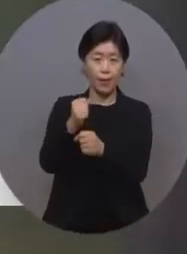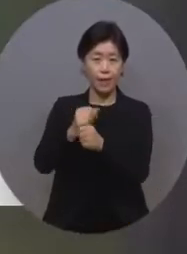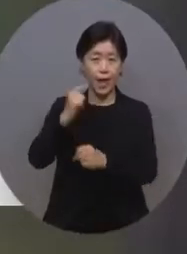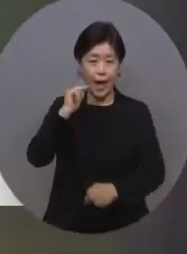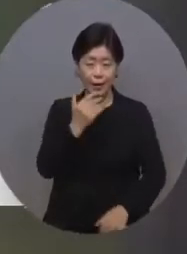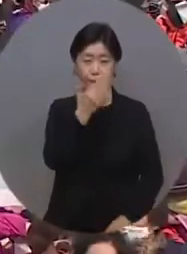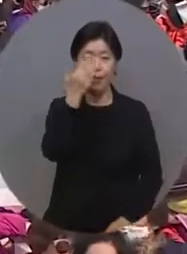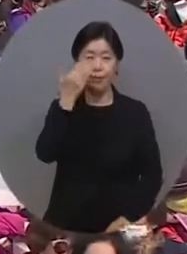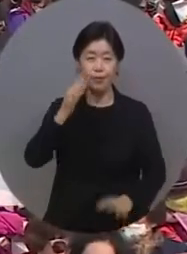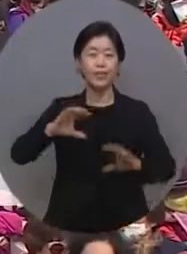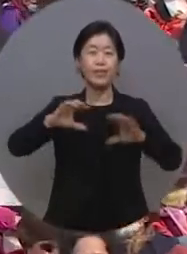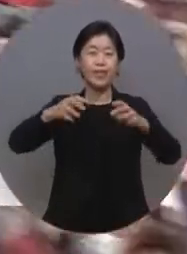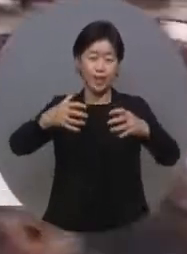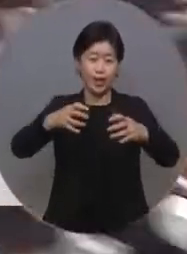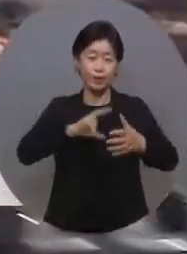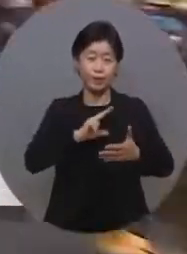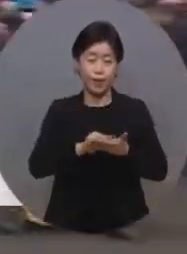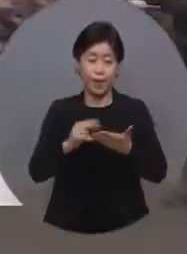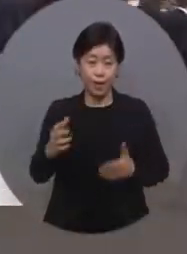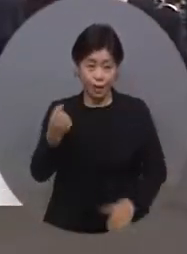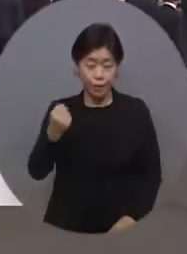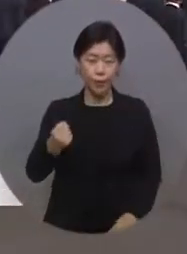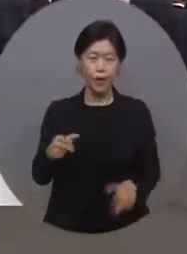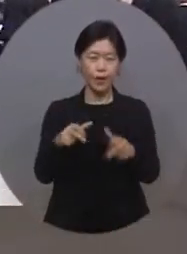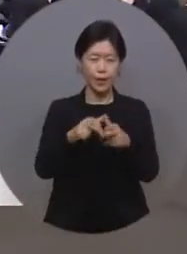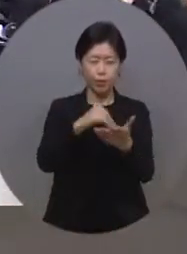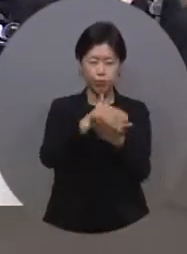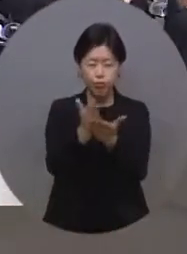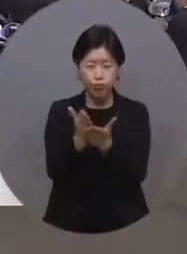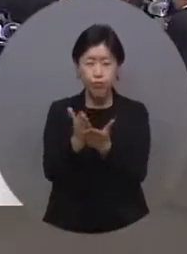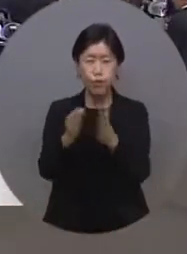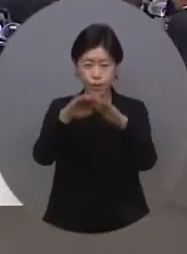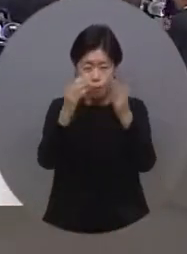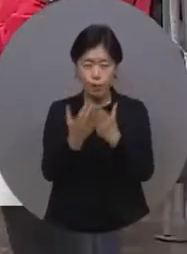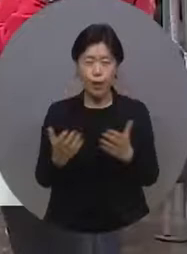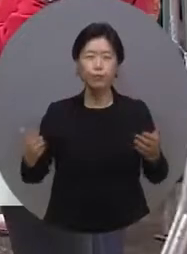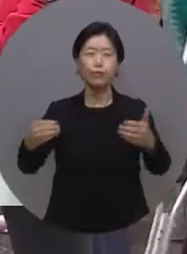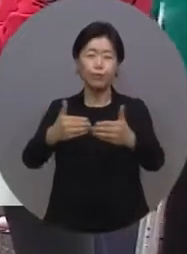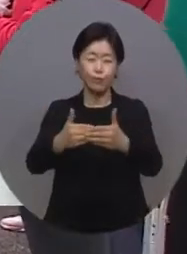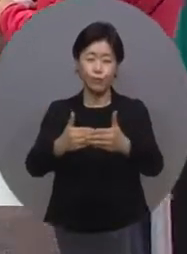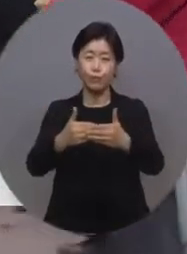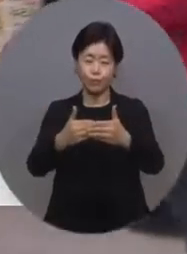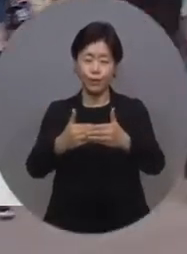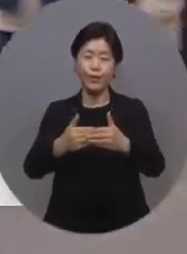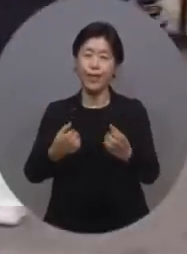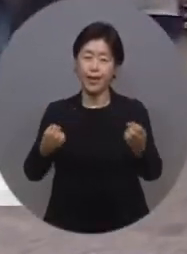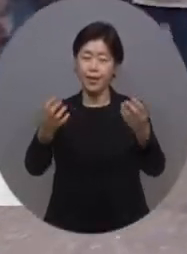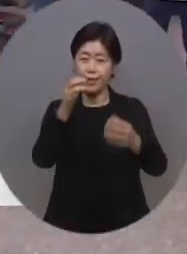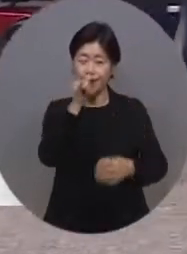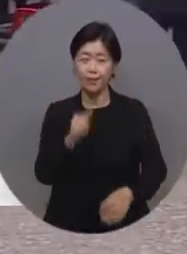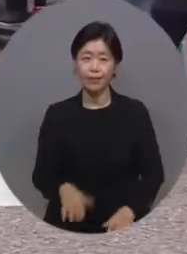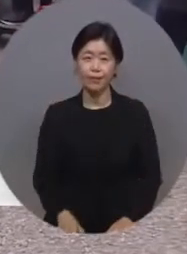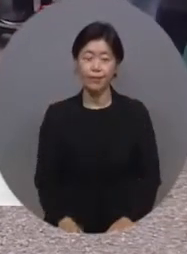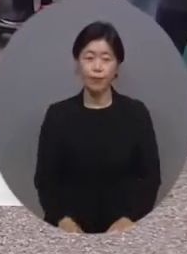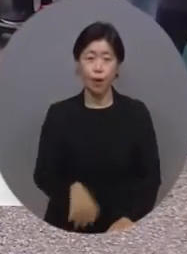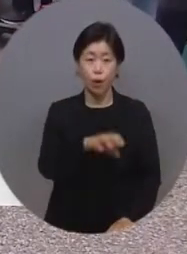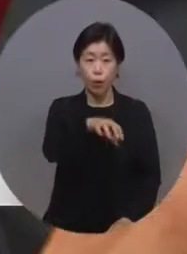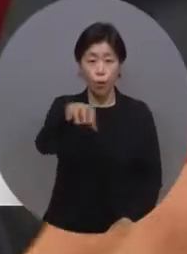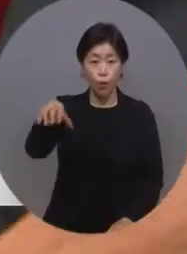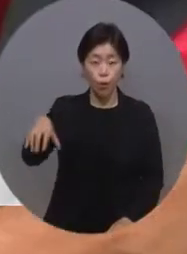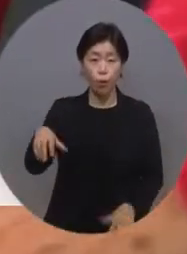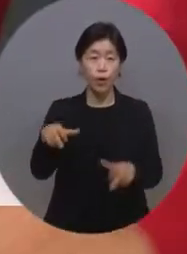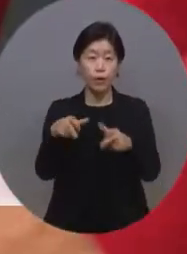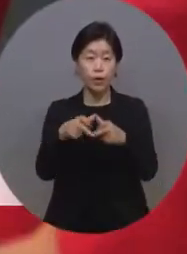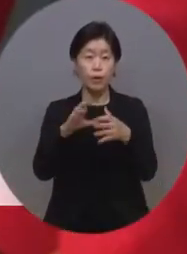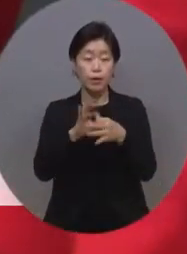세상을 표어로 다양한 장애 유형을 아우르는 포용적 행사로 꾸며졌습니다. 이날 현장에는 지역사회 장애 관련